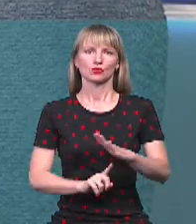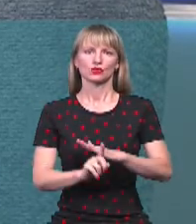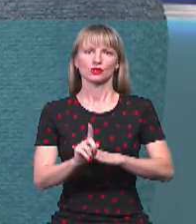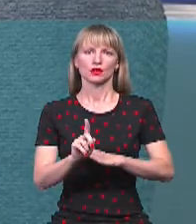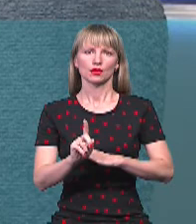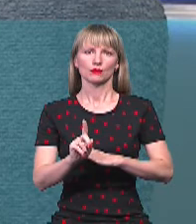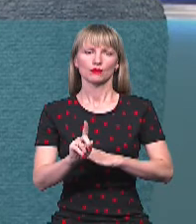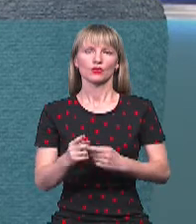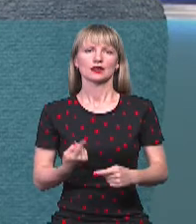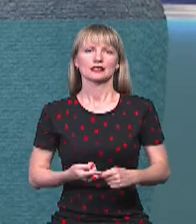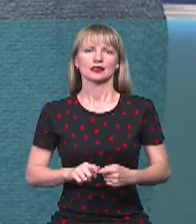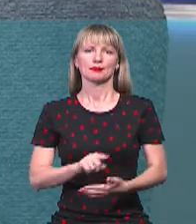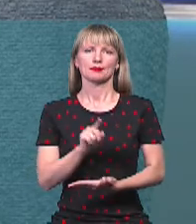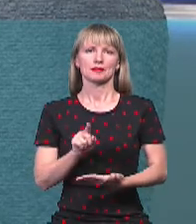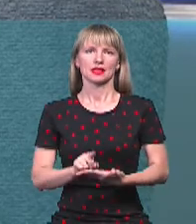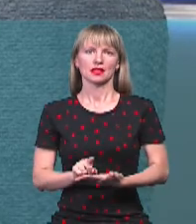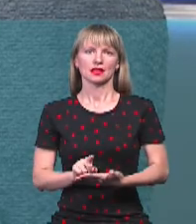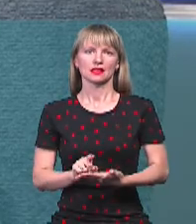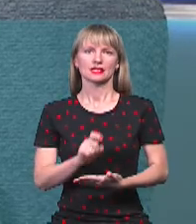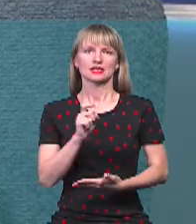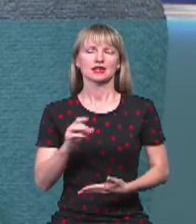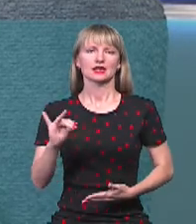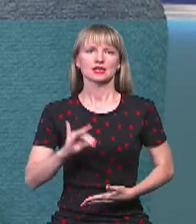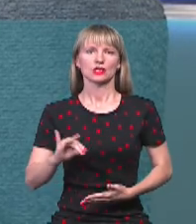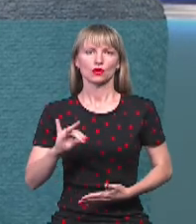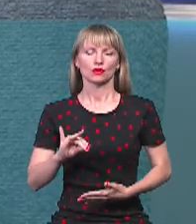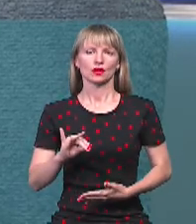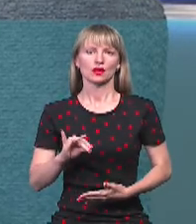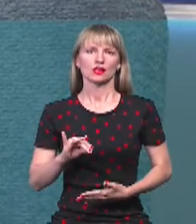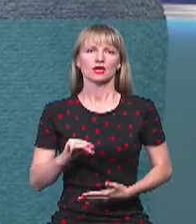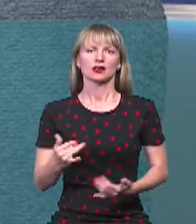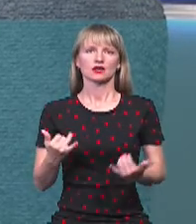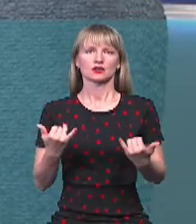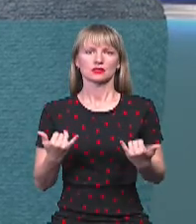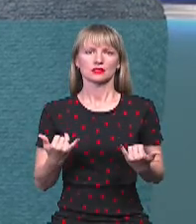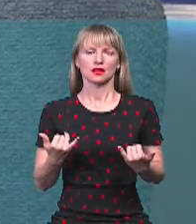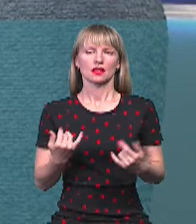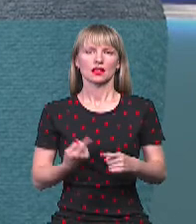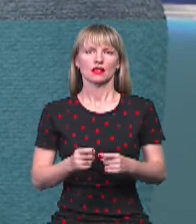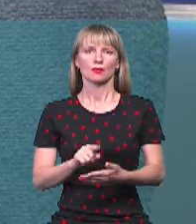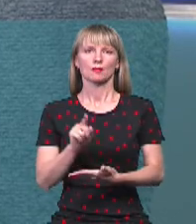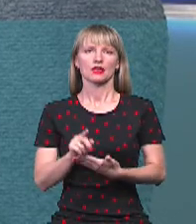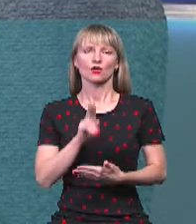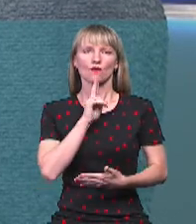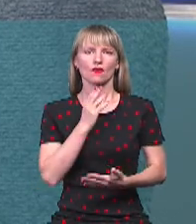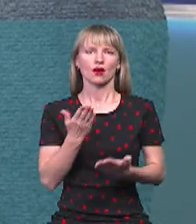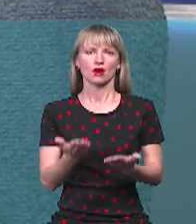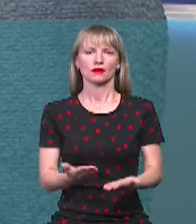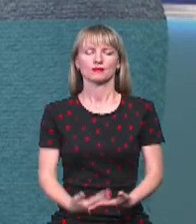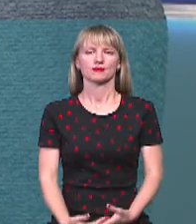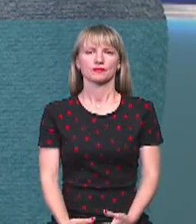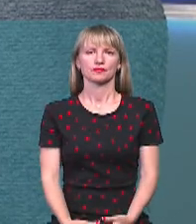починаємо це питання, власне, з історії саме цього питання. Увага!